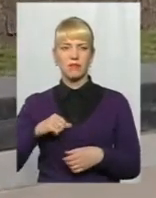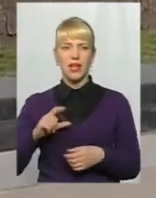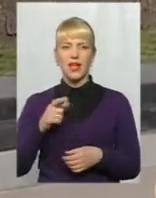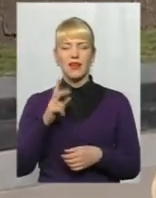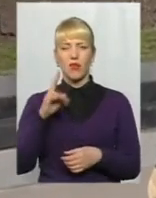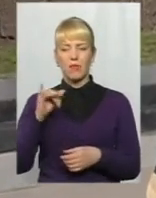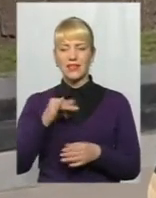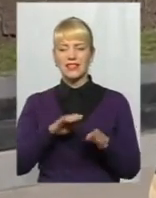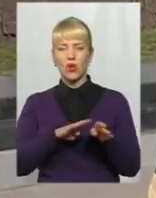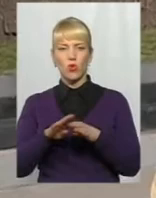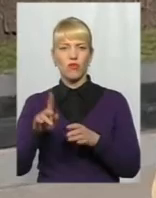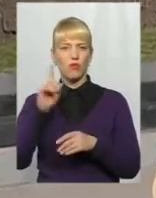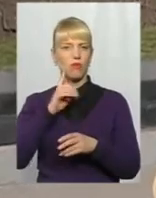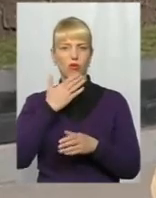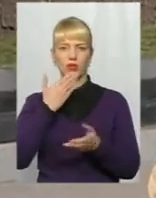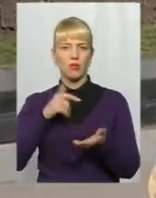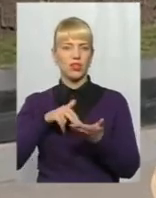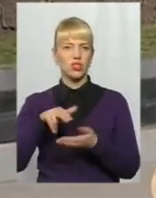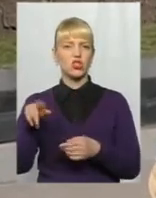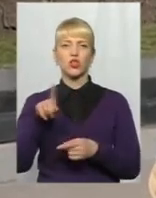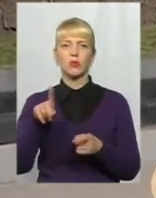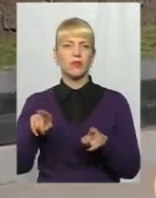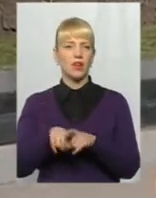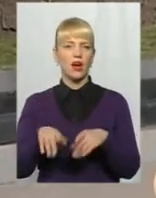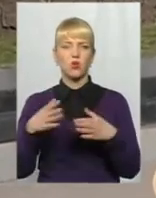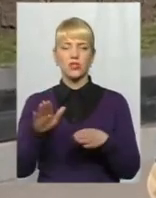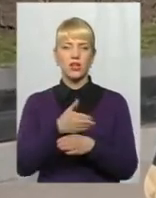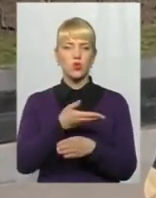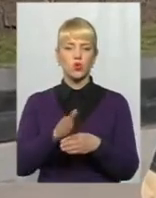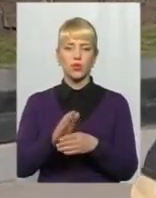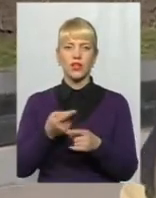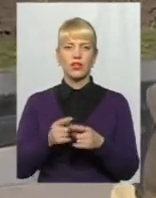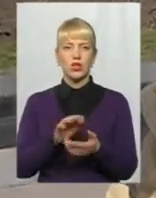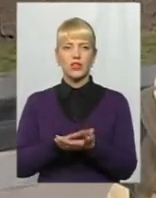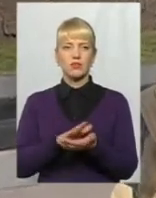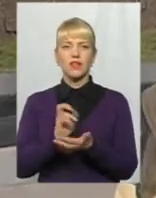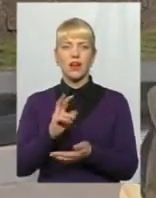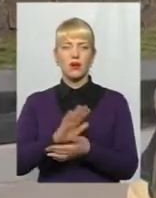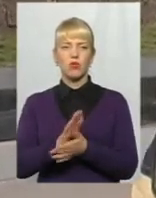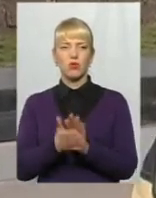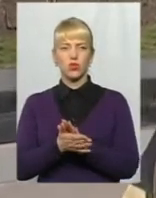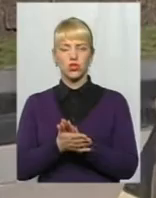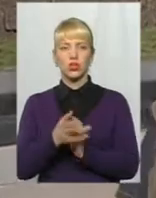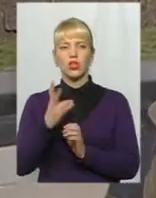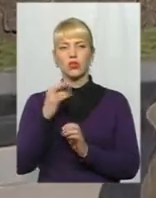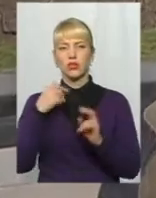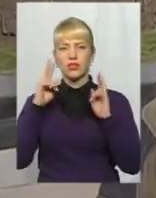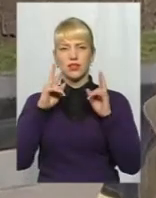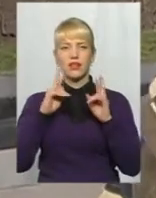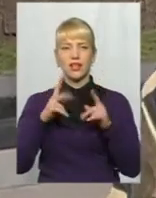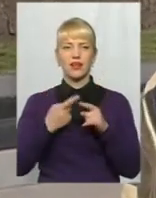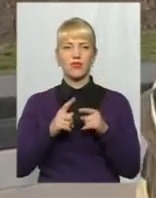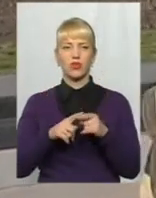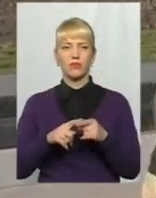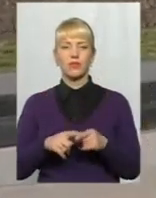рівня ще поки не дійшли, щоб ми так вже сортували тоє сміття, то як положено, от і все. Ну, не знаю, як воно там